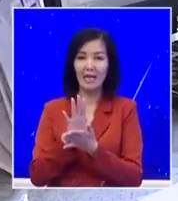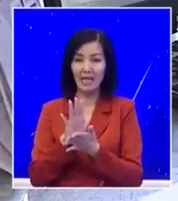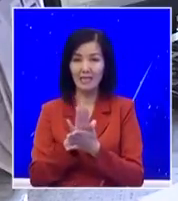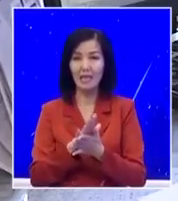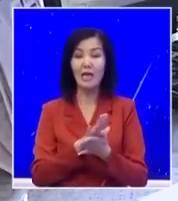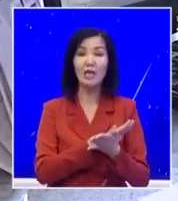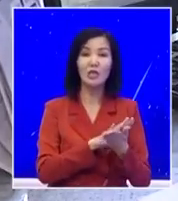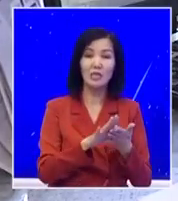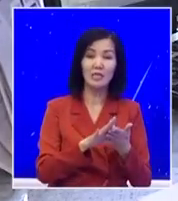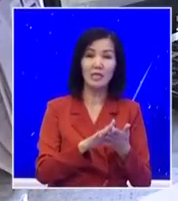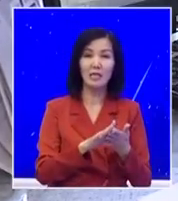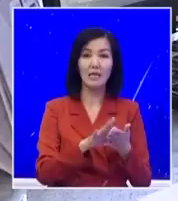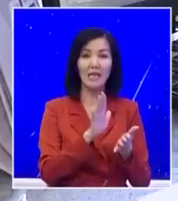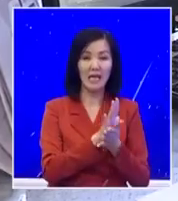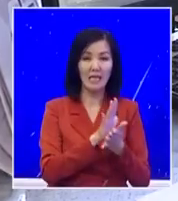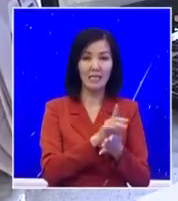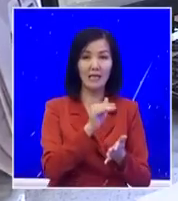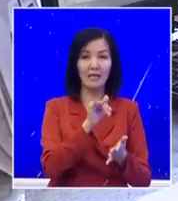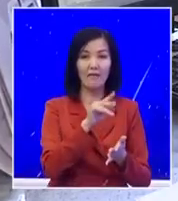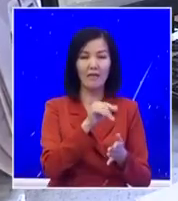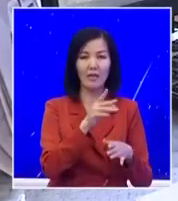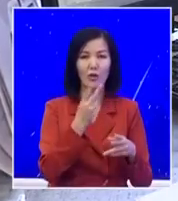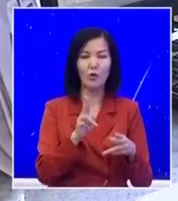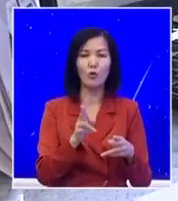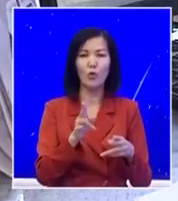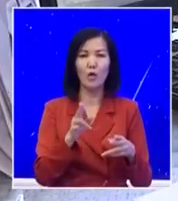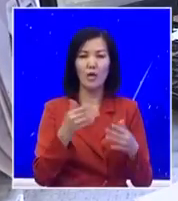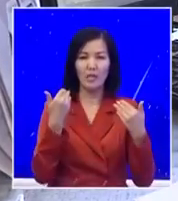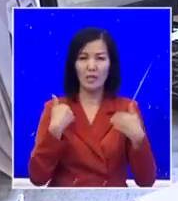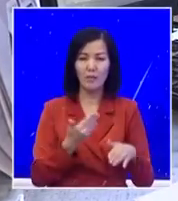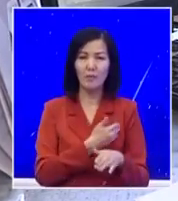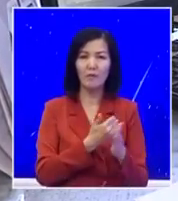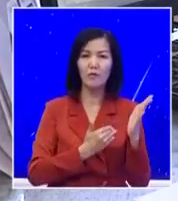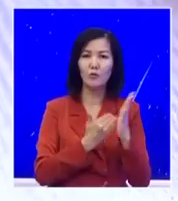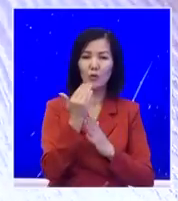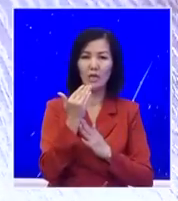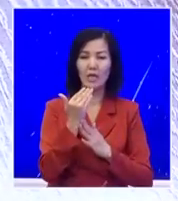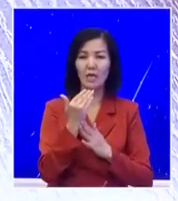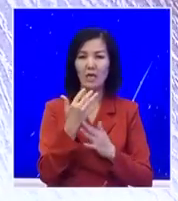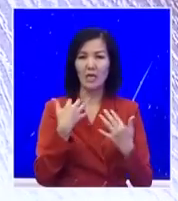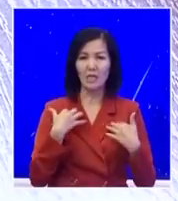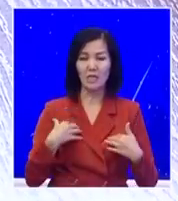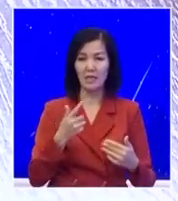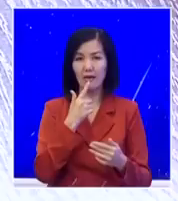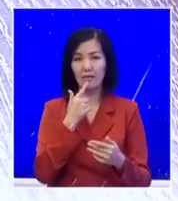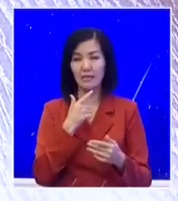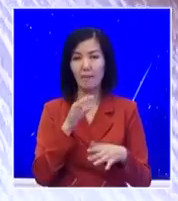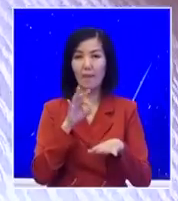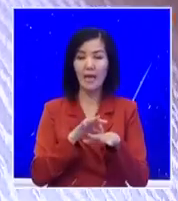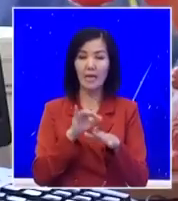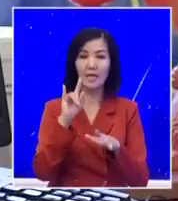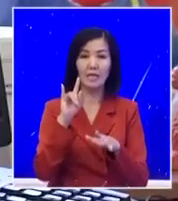зона у нас фильтр, где принимаем детей температурящих, с сыпью, с наличием и так далее. Мы всех больных детей